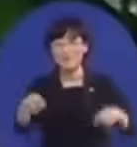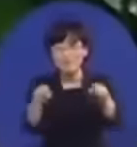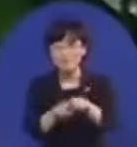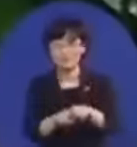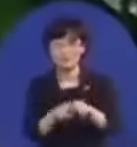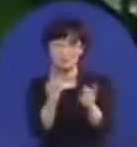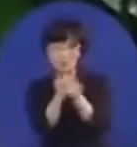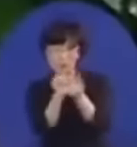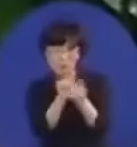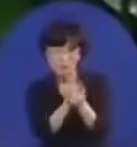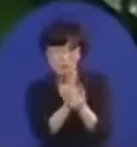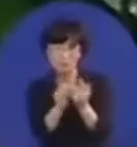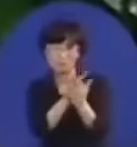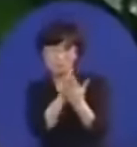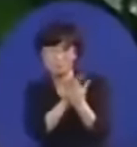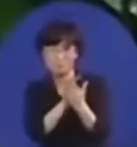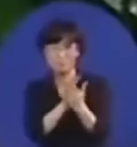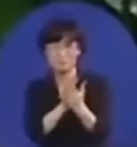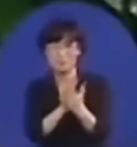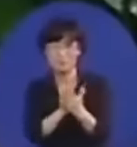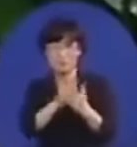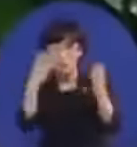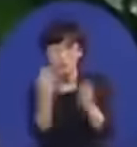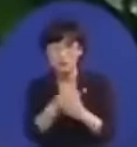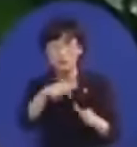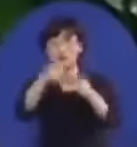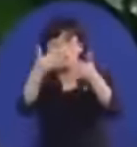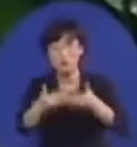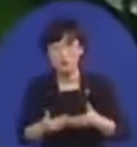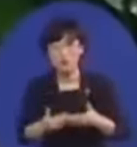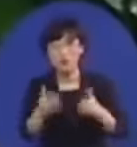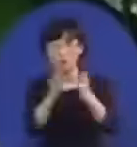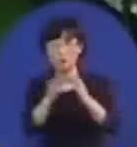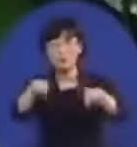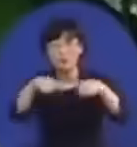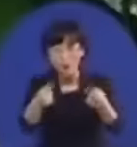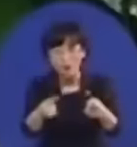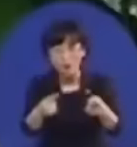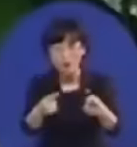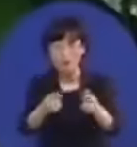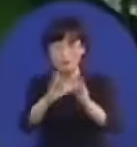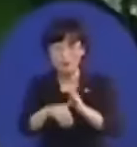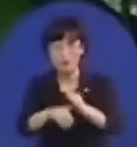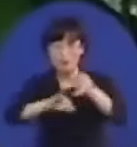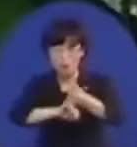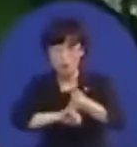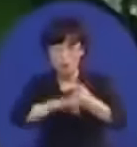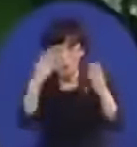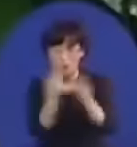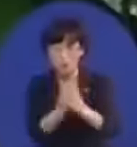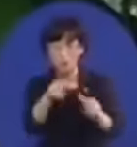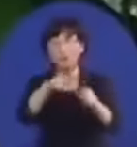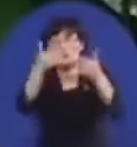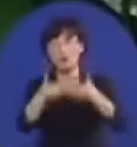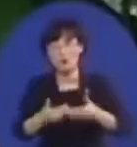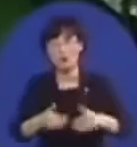만나는 사람마다 전 구원을 받고 여러분이 집에 들어가는 자마다 전 구원을 받도록 해야 되는